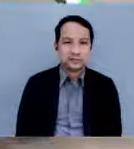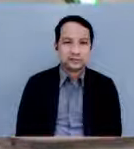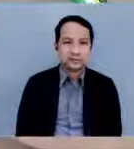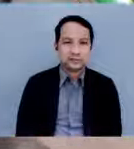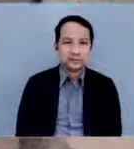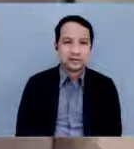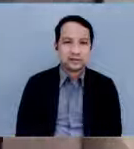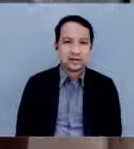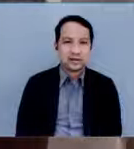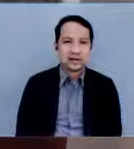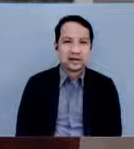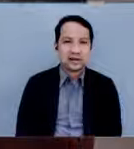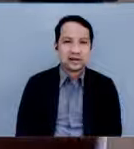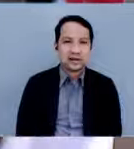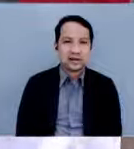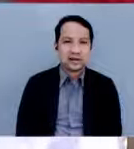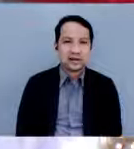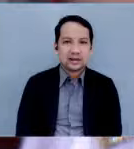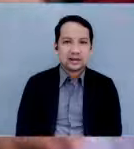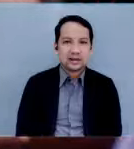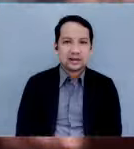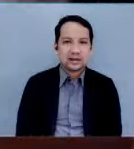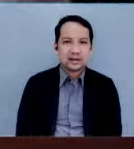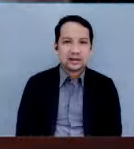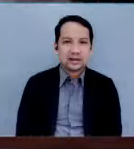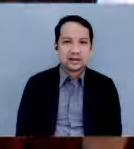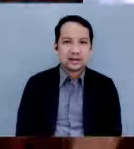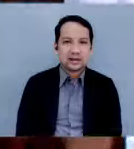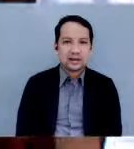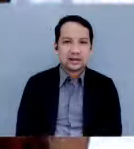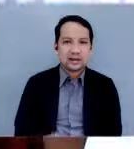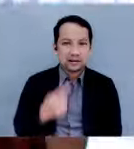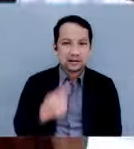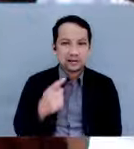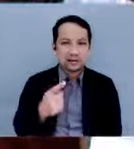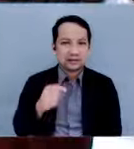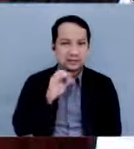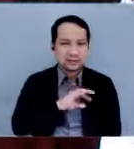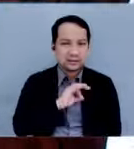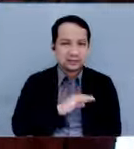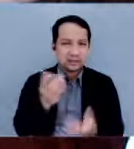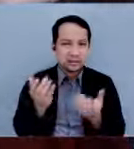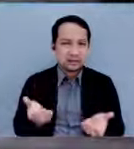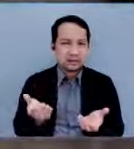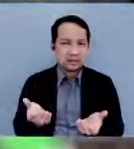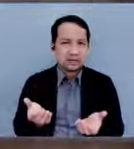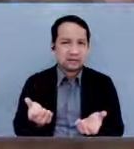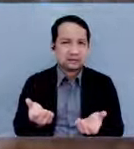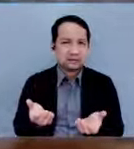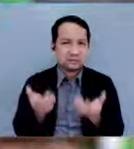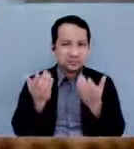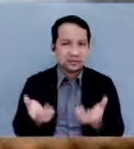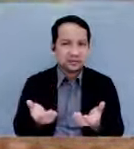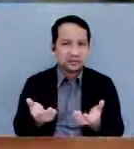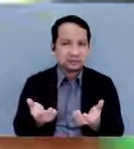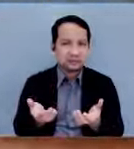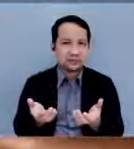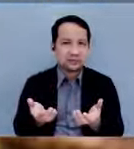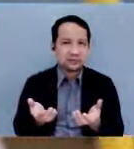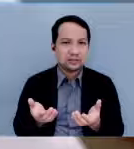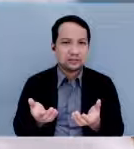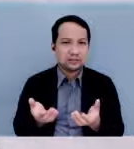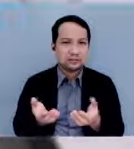Pwede siya po na yun. Ma'am, di ba meron din po ng mga weighted? Ano pong benefits pag weighted po yung hula hoop? Mas slow po yung galaw ng weighted, pero